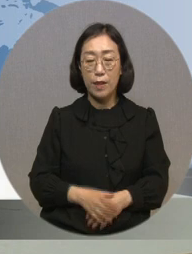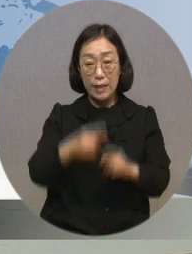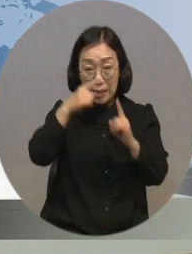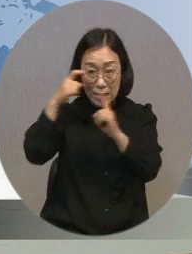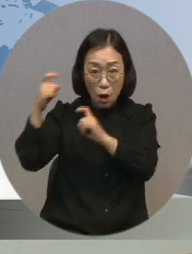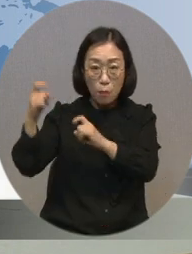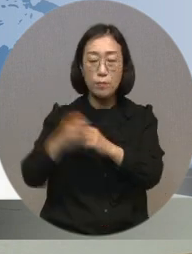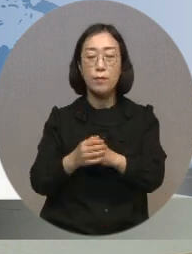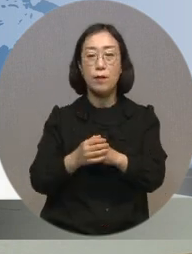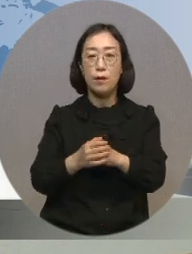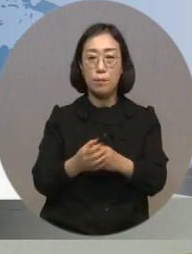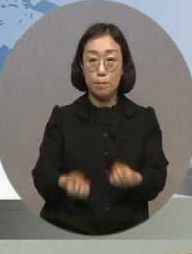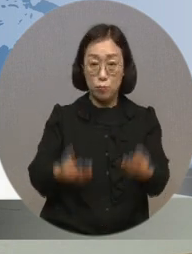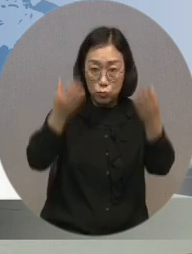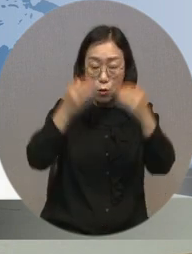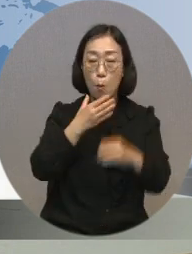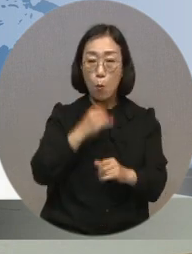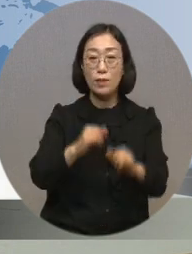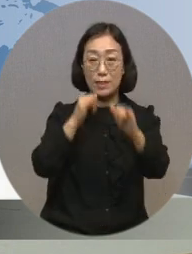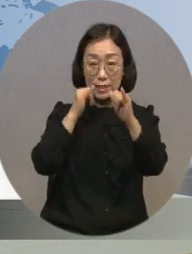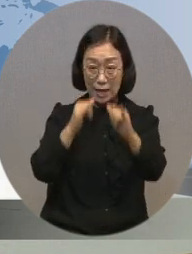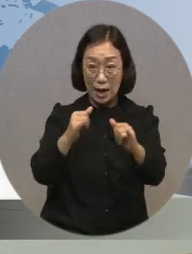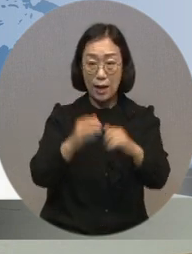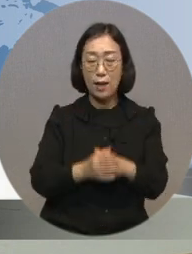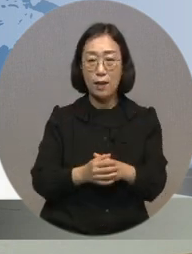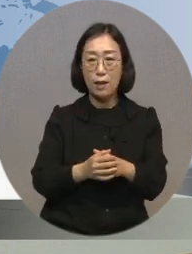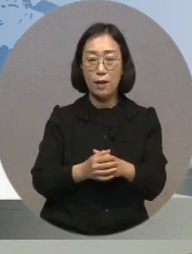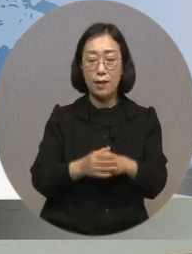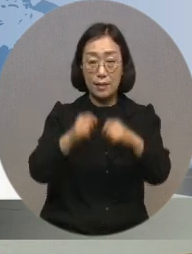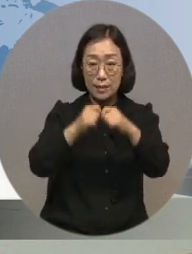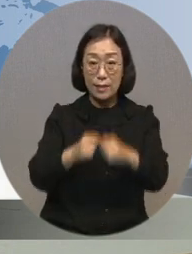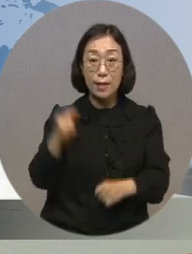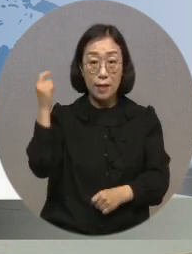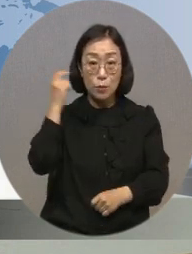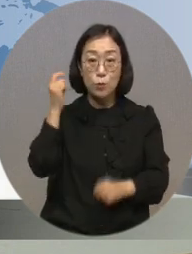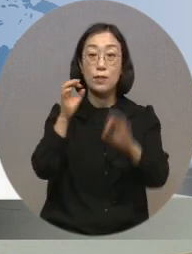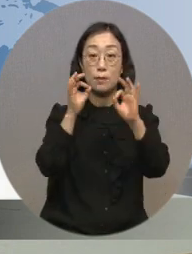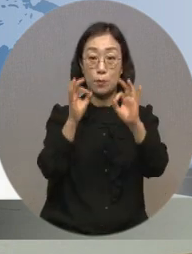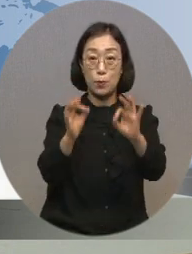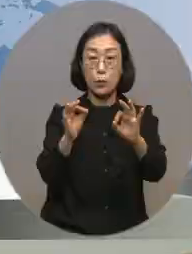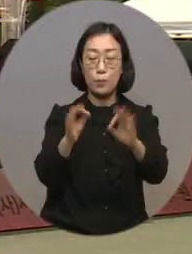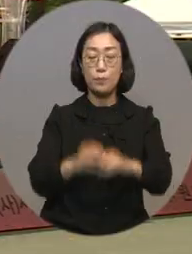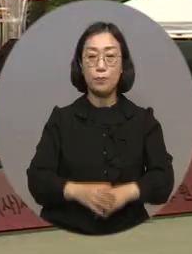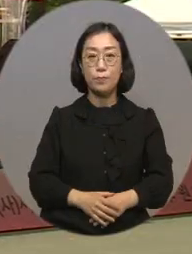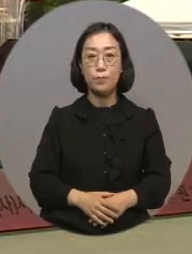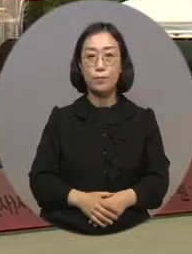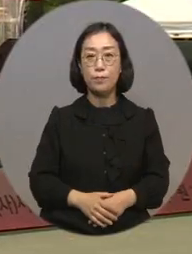기념식부터 서울시 복지상 시상과 표창까지 정유정 기자가 전해드립니다.